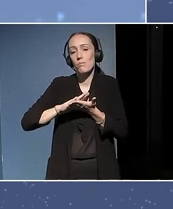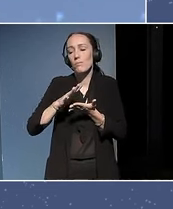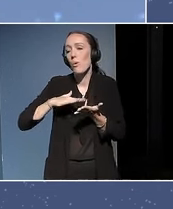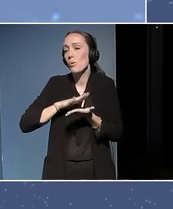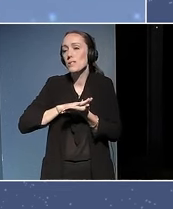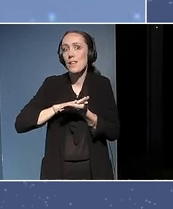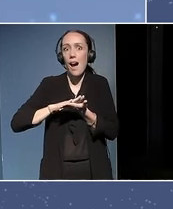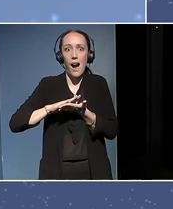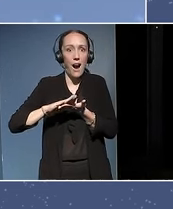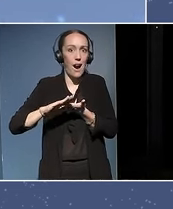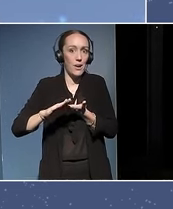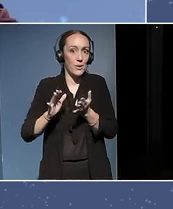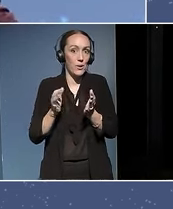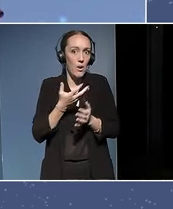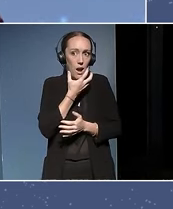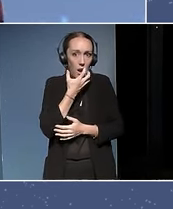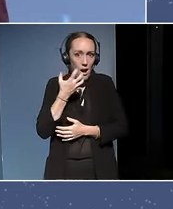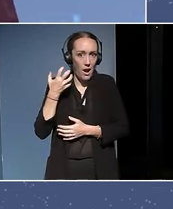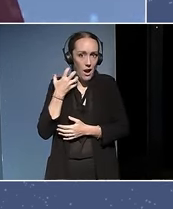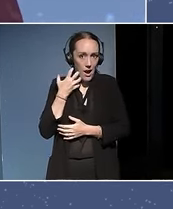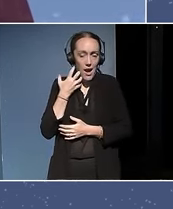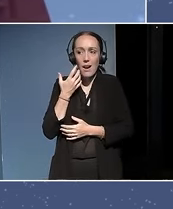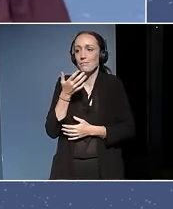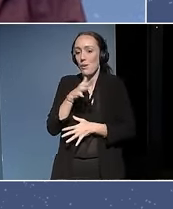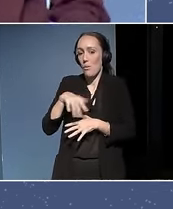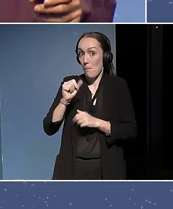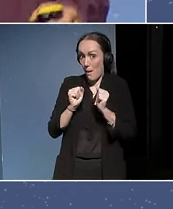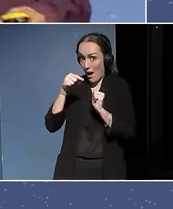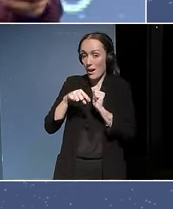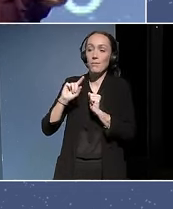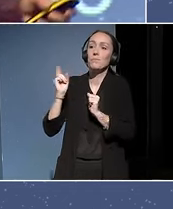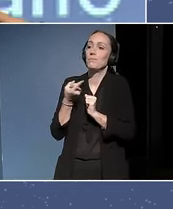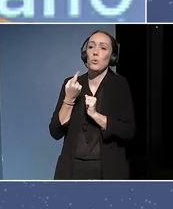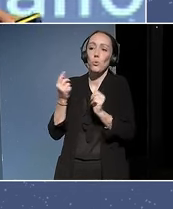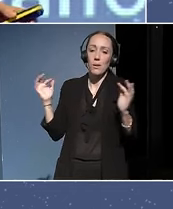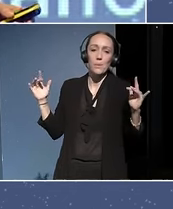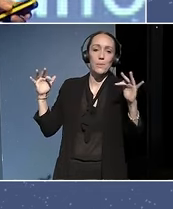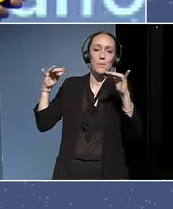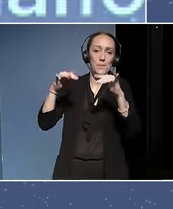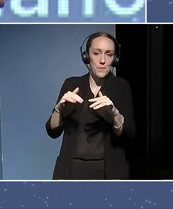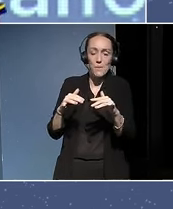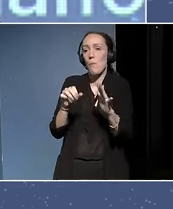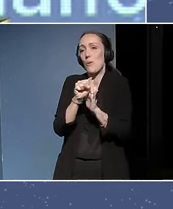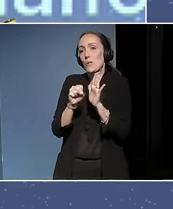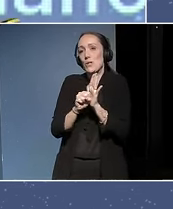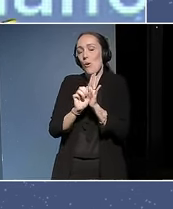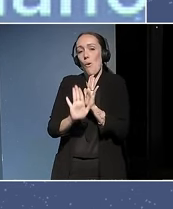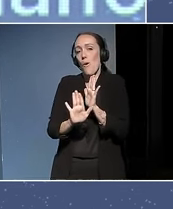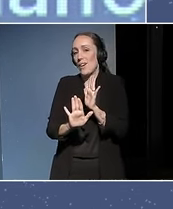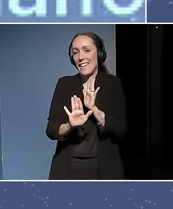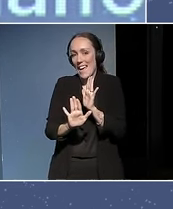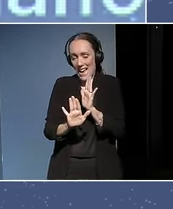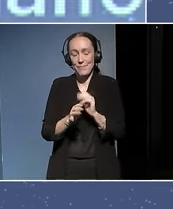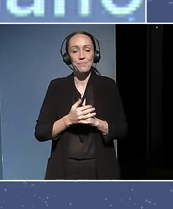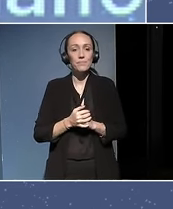di eh pellegrinaggio possiamo dire dove si Ric lebra questa storia incredibile e